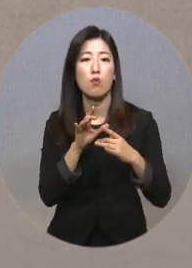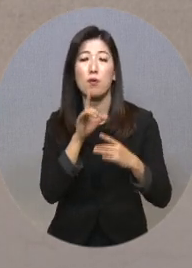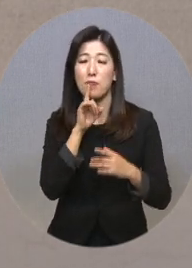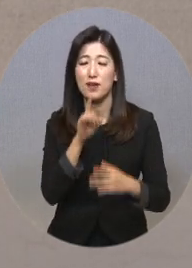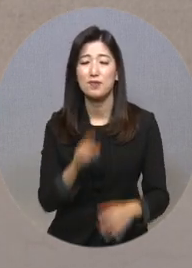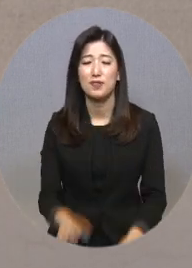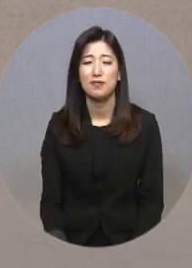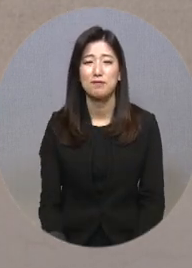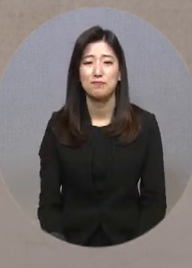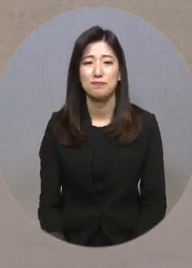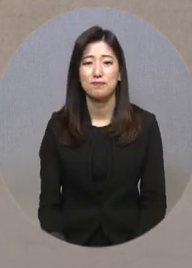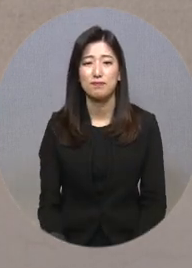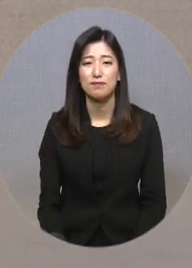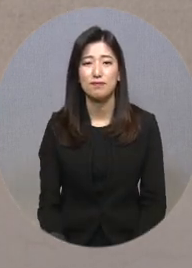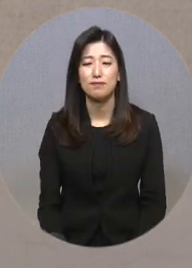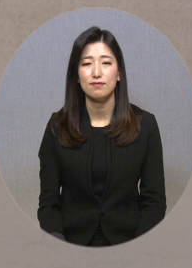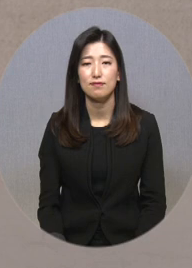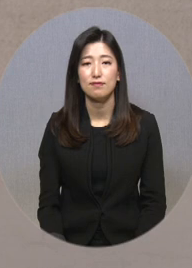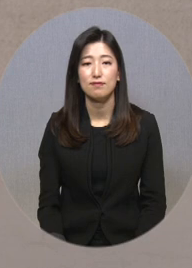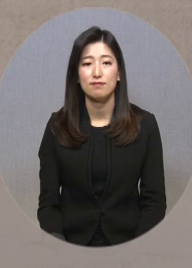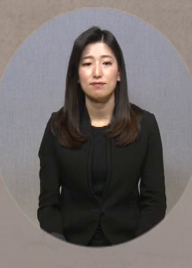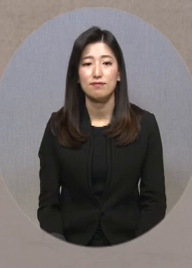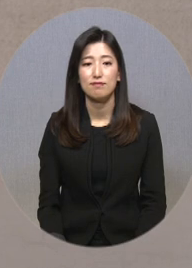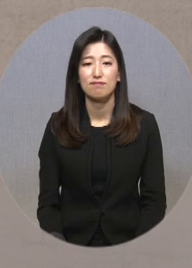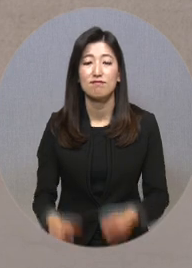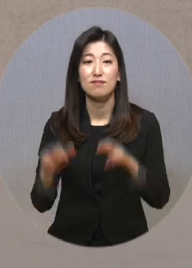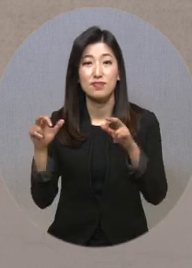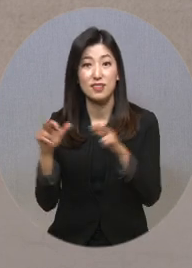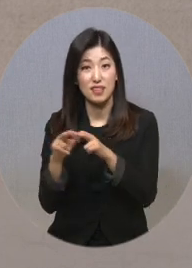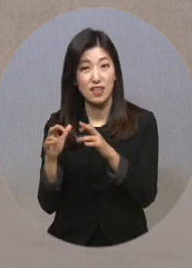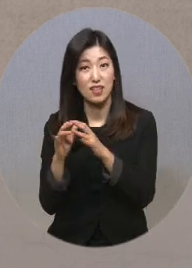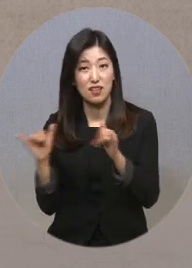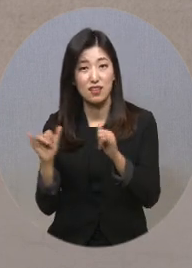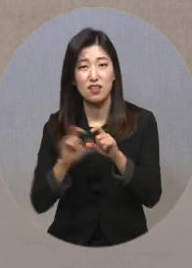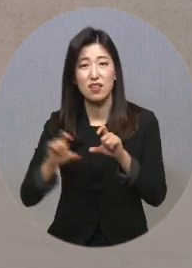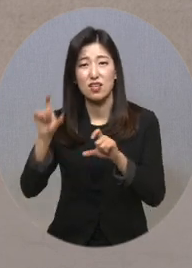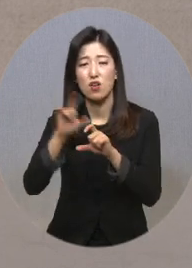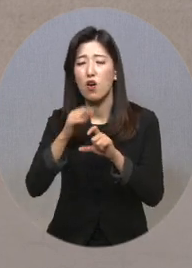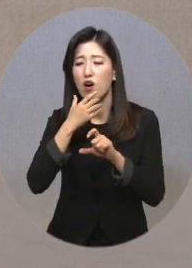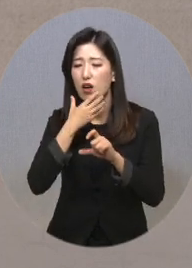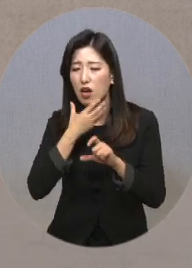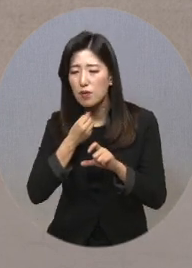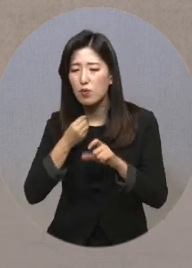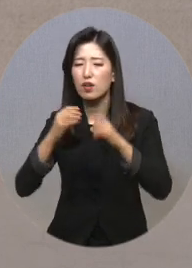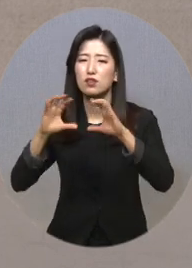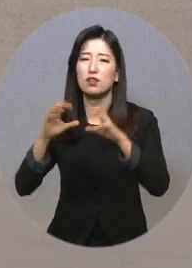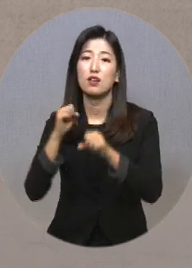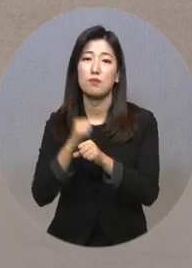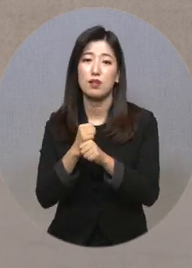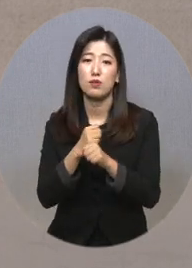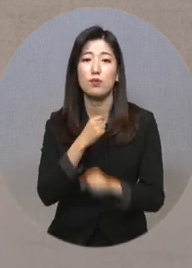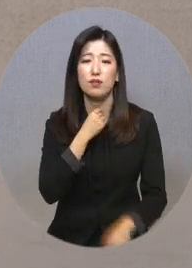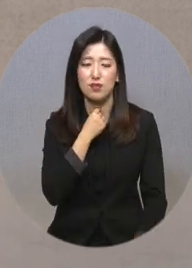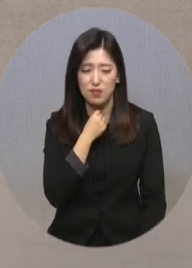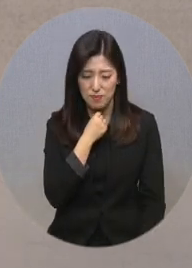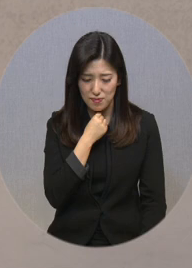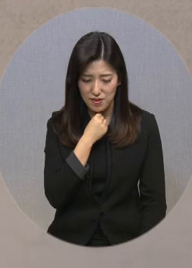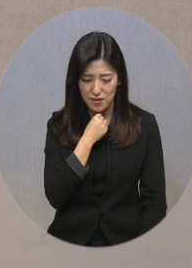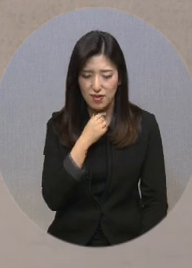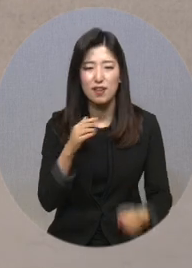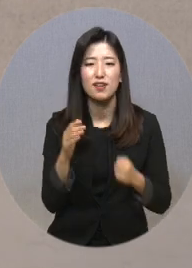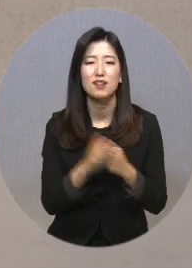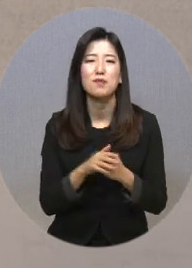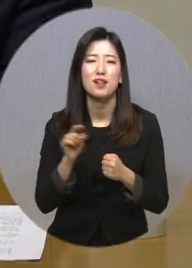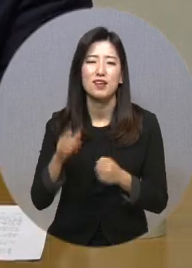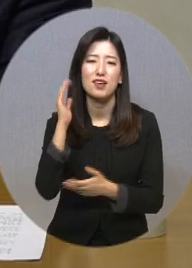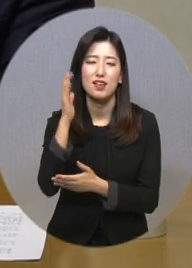비장애인보다 저는 더 행복한 세상이 되었으면 하는 바람에서 이 이야기를